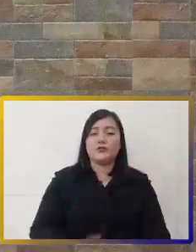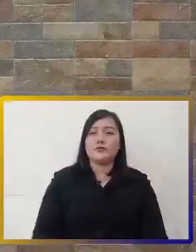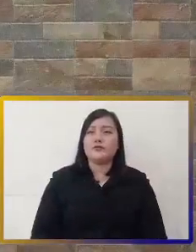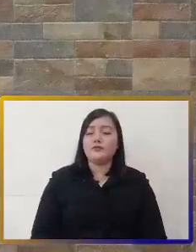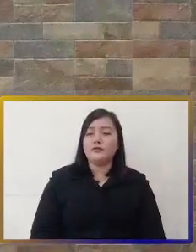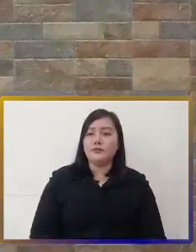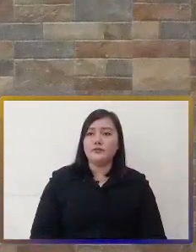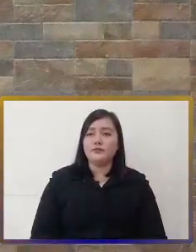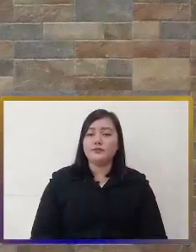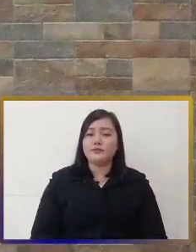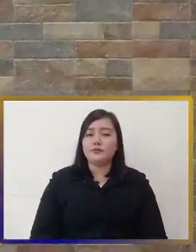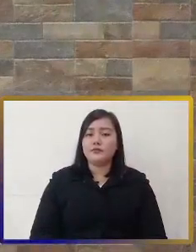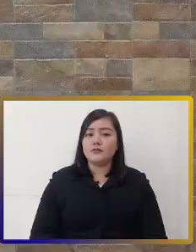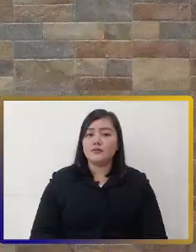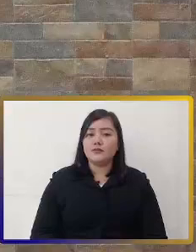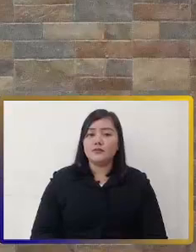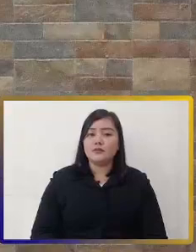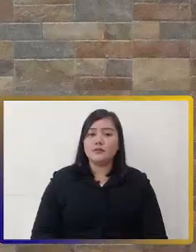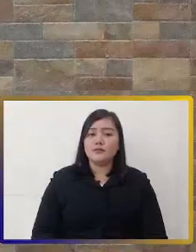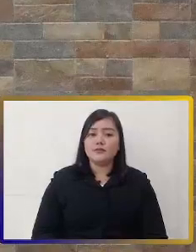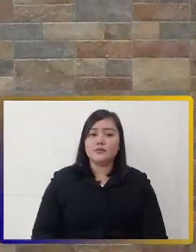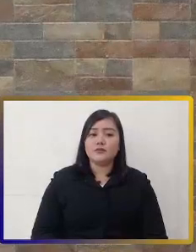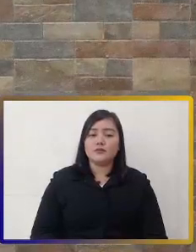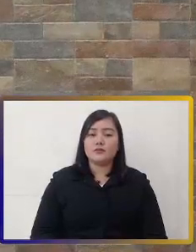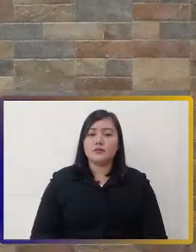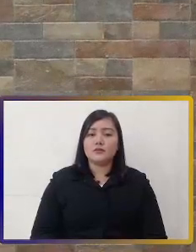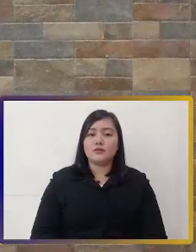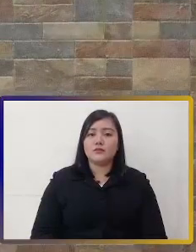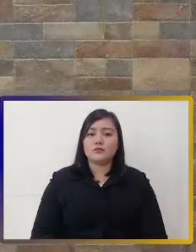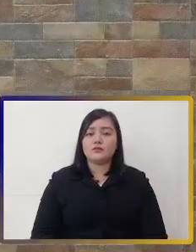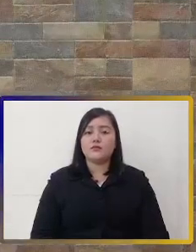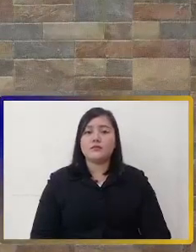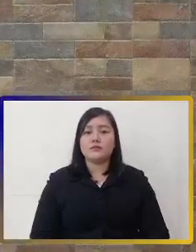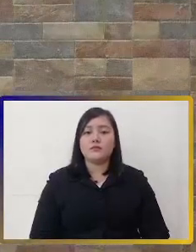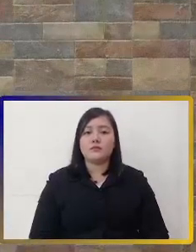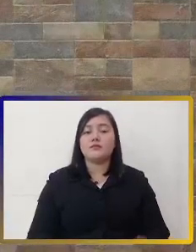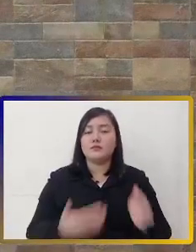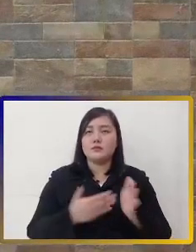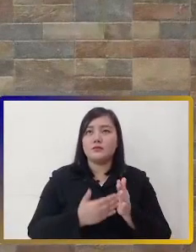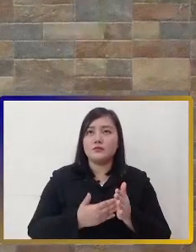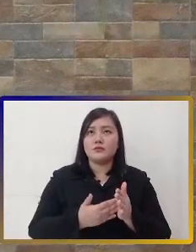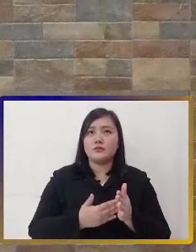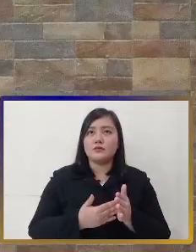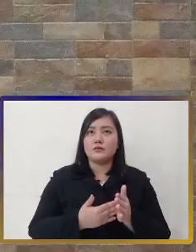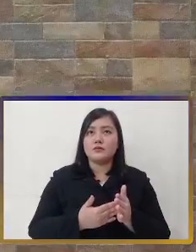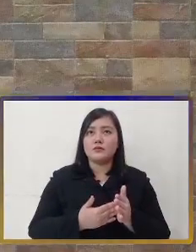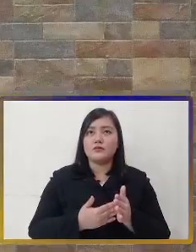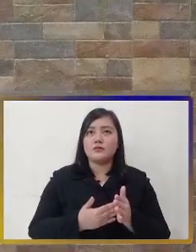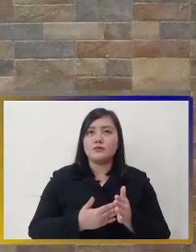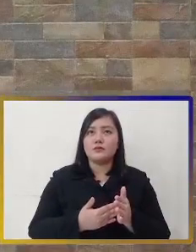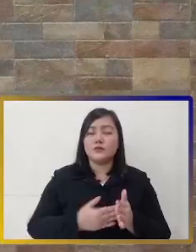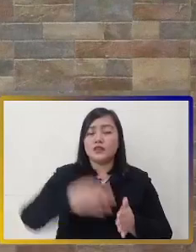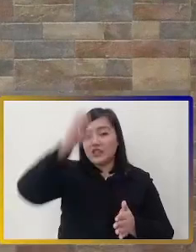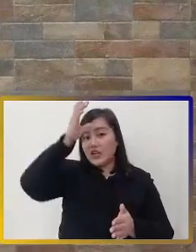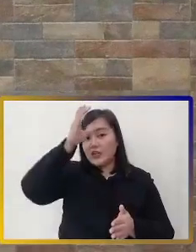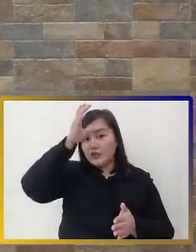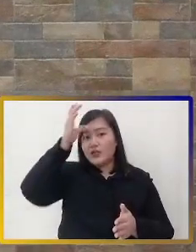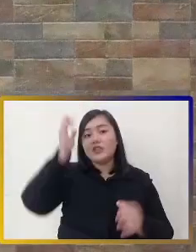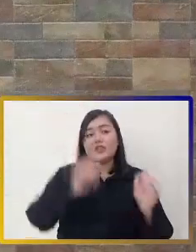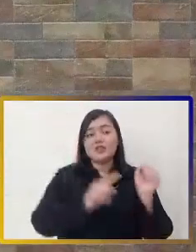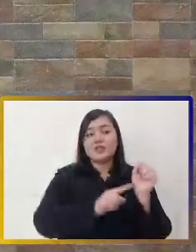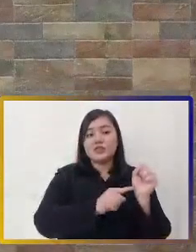po sa pagtatapos, yung sinabi ko po kanina sa inyo. Their roots ay Judaism and